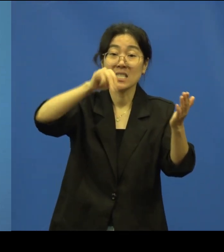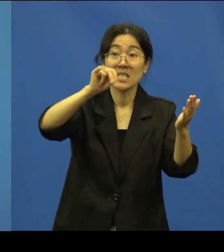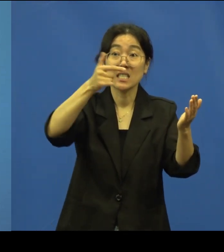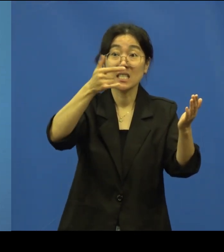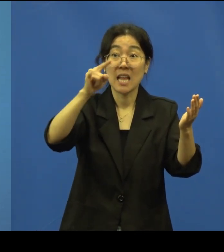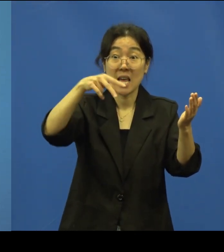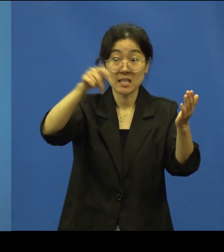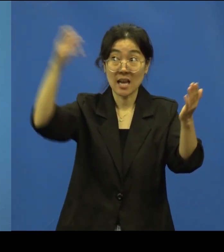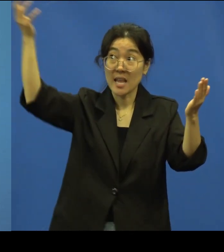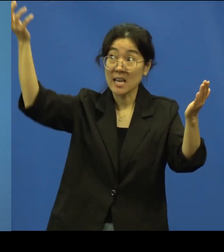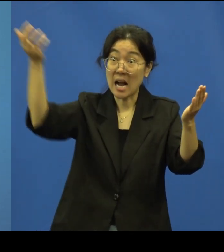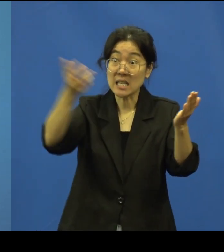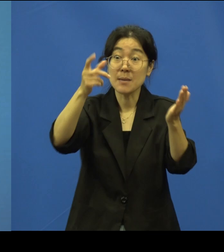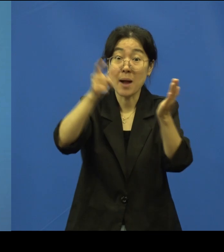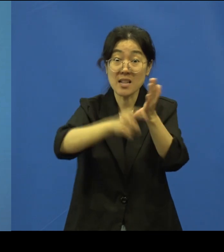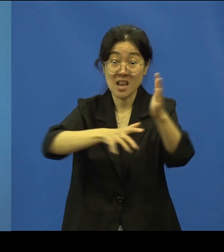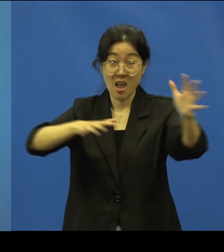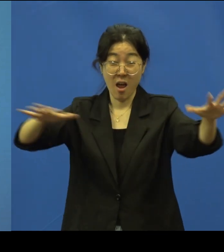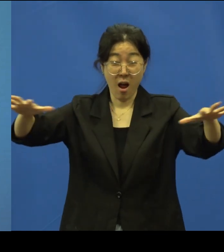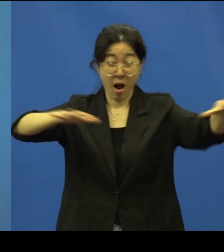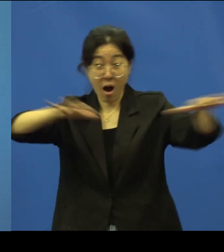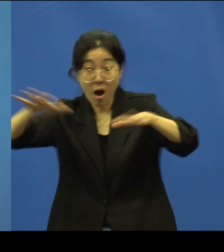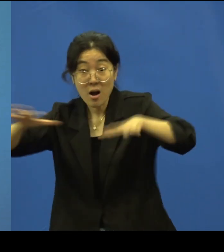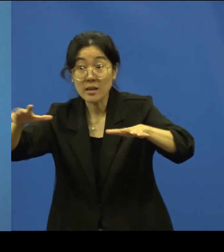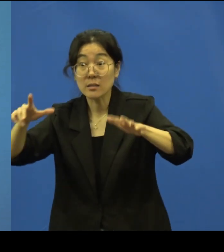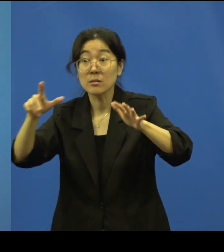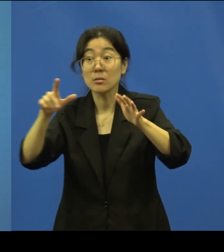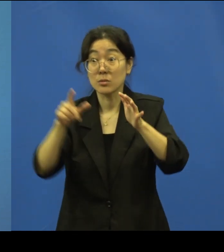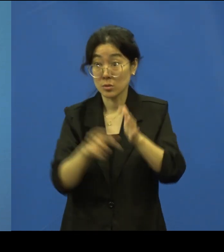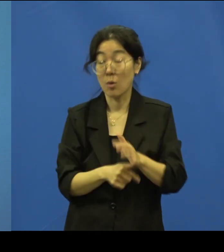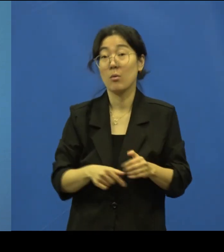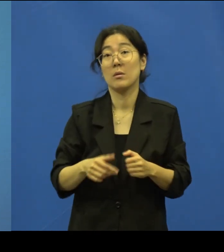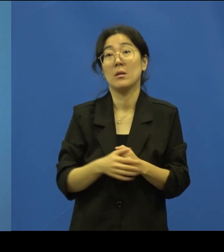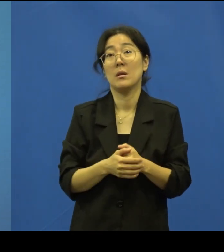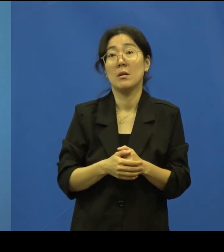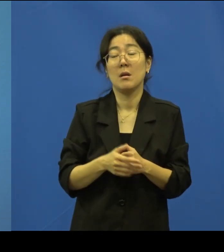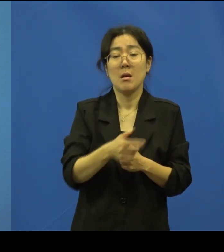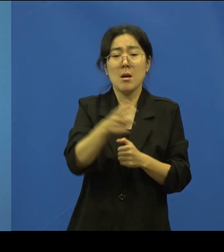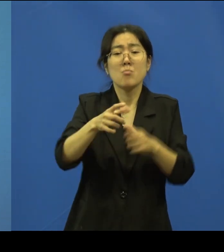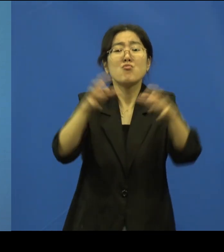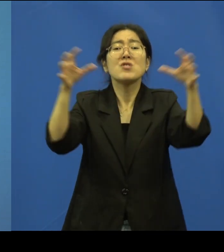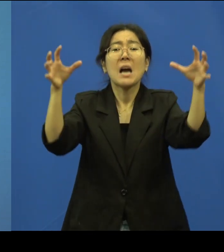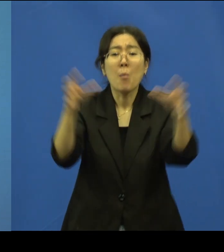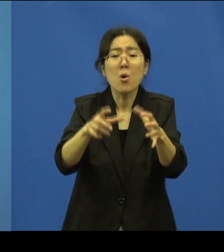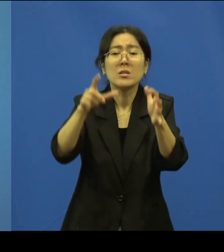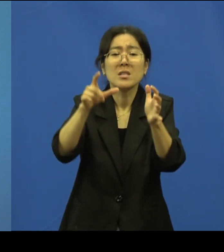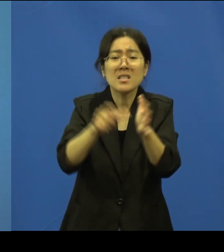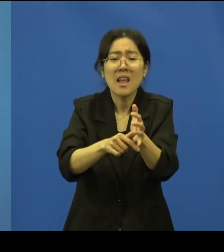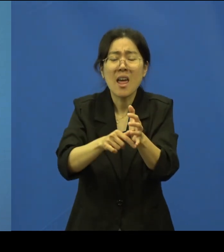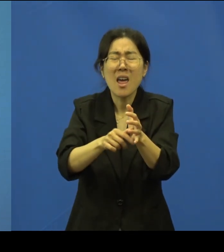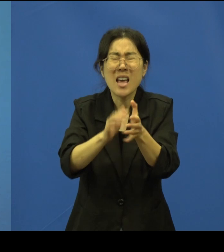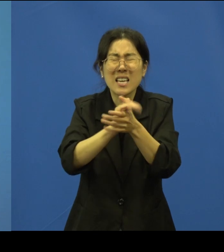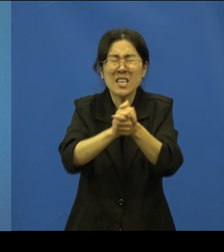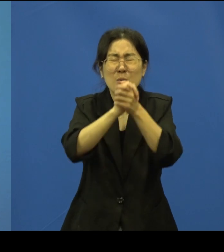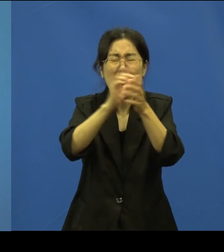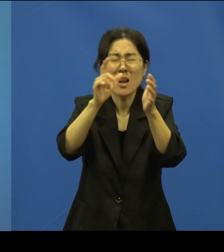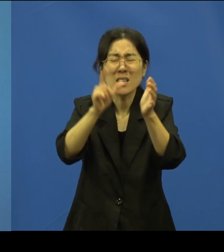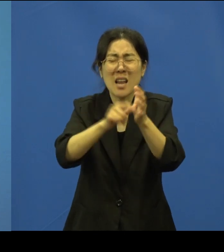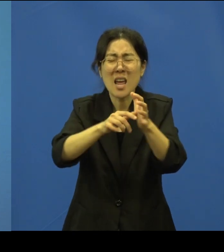여기 진동한다는 것은 성령님, 이들에게 충만하게 임한 성령님이 하나님이시라는